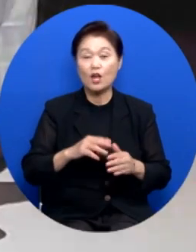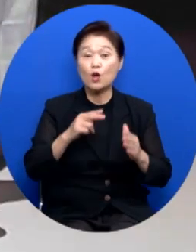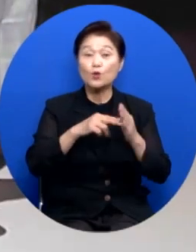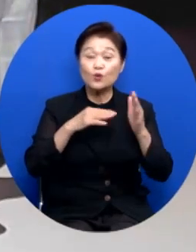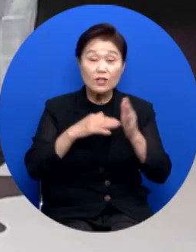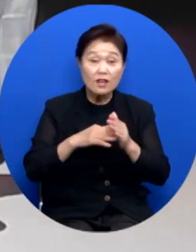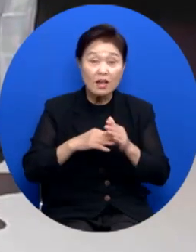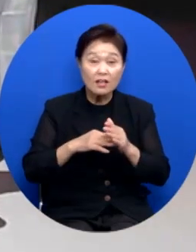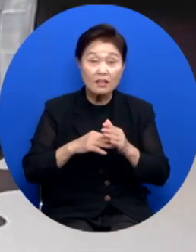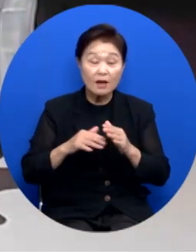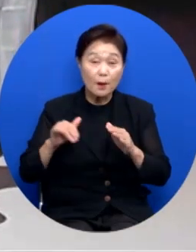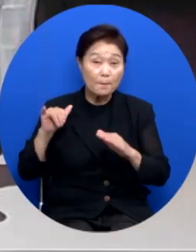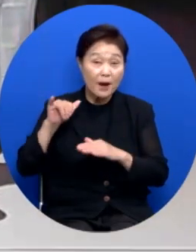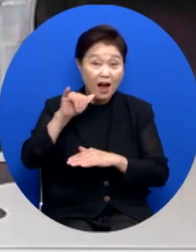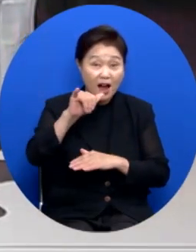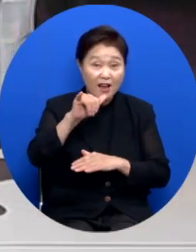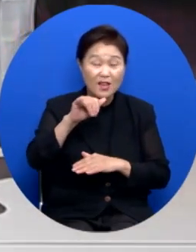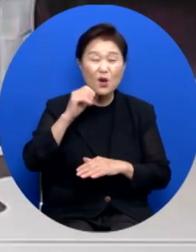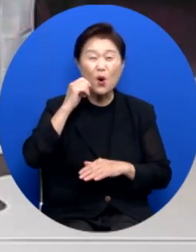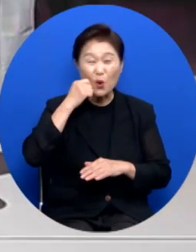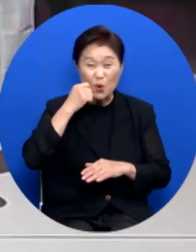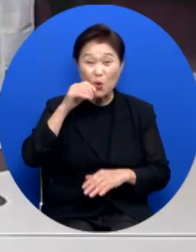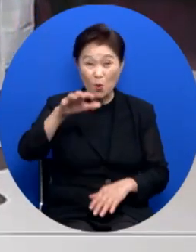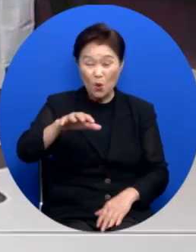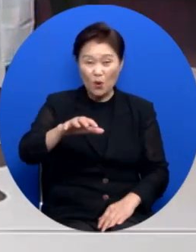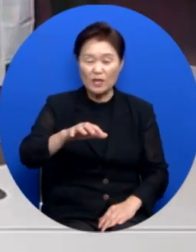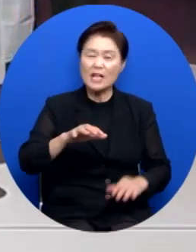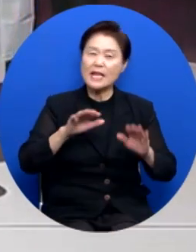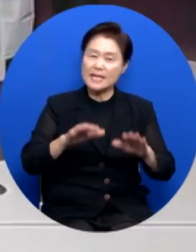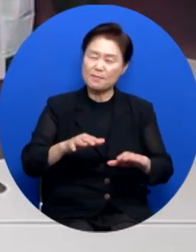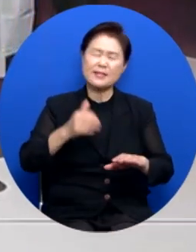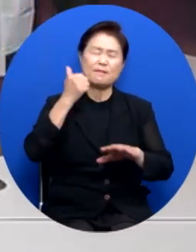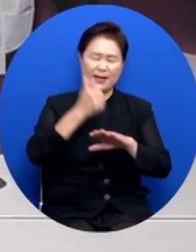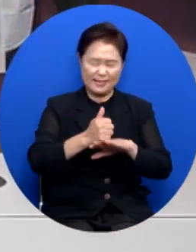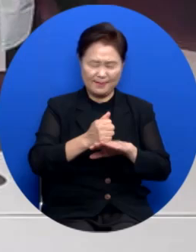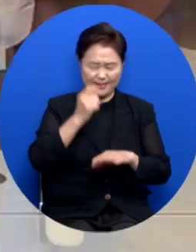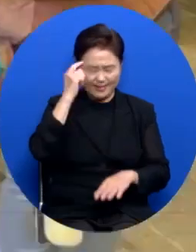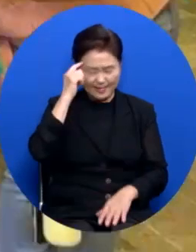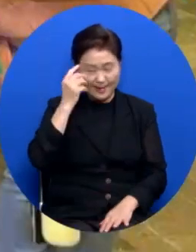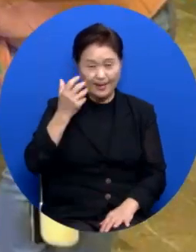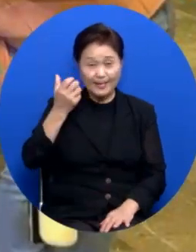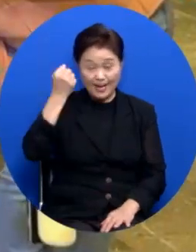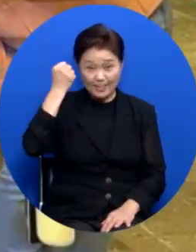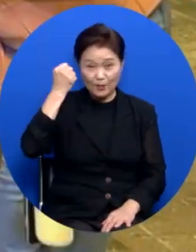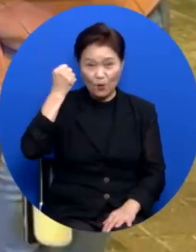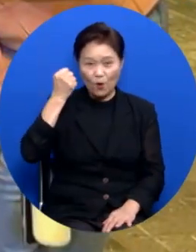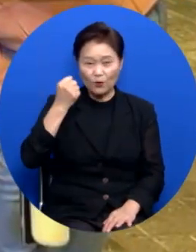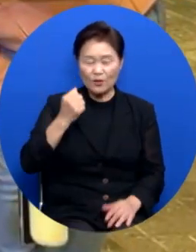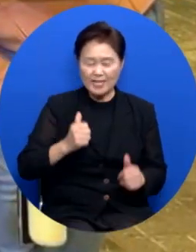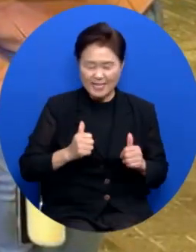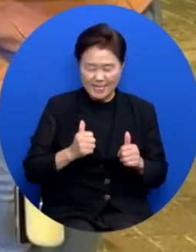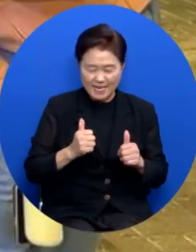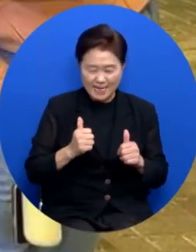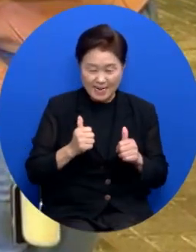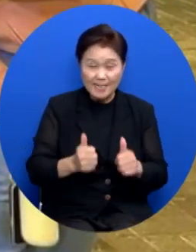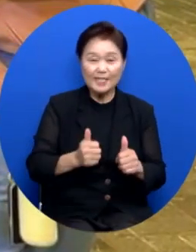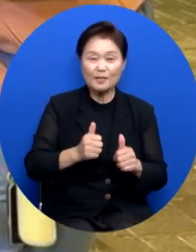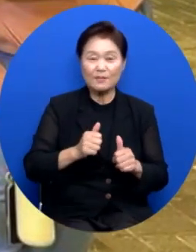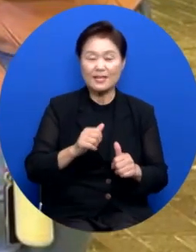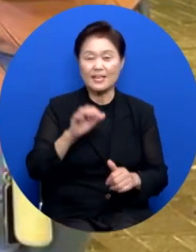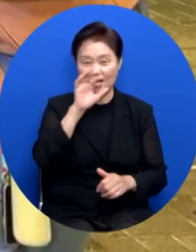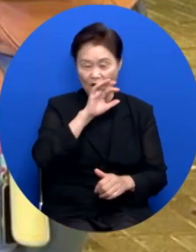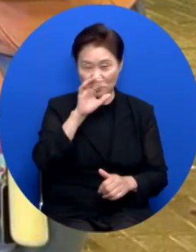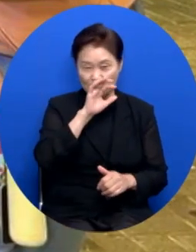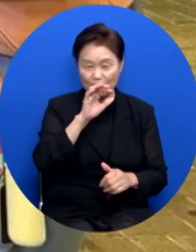쉽지 않은 나라잖아요 그래서 이번 아니면 또 안 된다라는 마음으로 또 단원들과 함께 정말